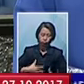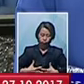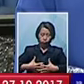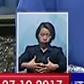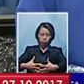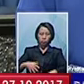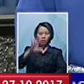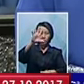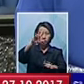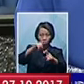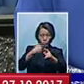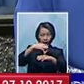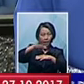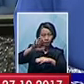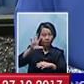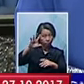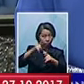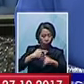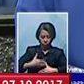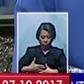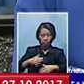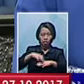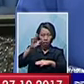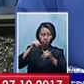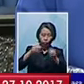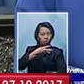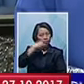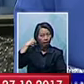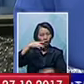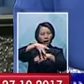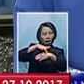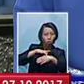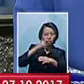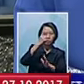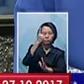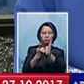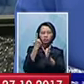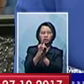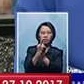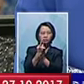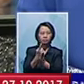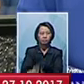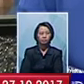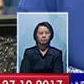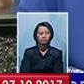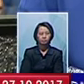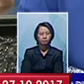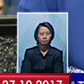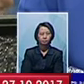mengandung 5 bulan ke atas dibenarkan pulang lebih awal 1 jam.